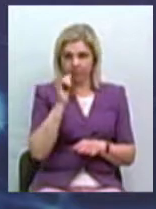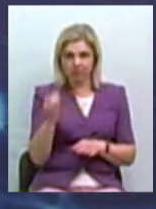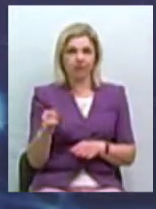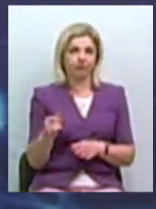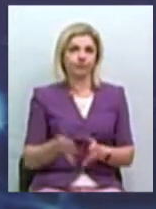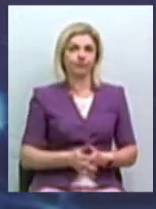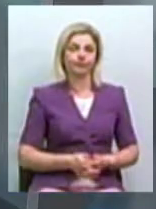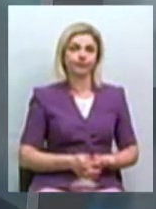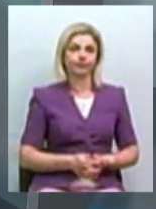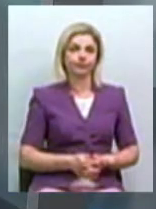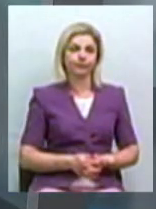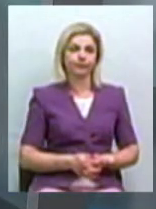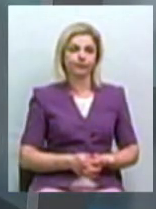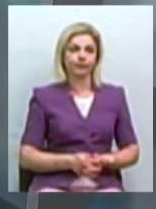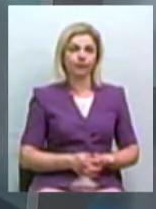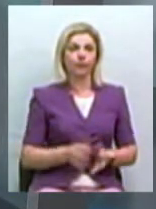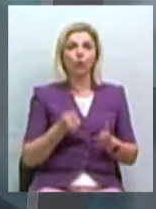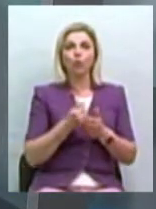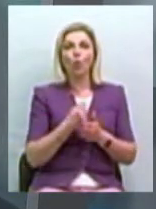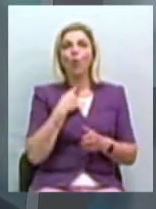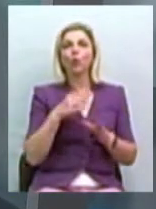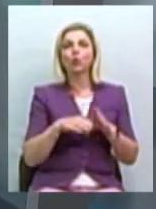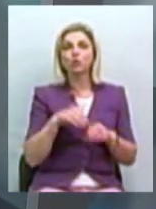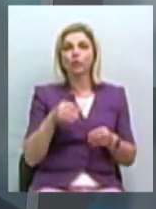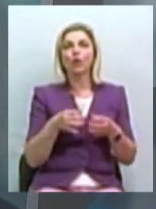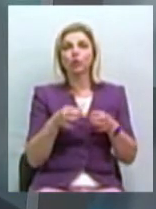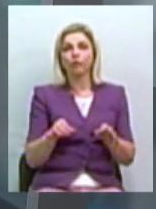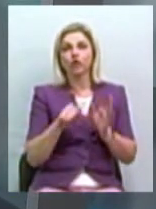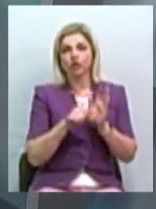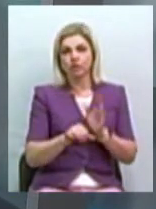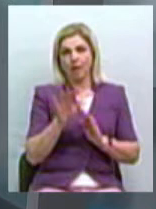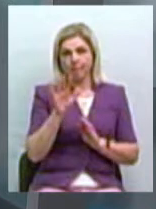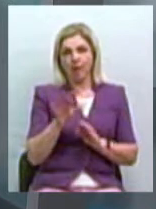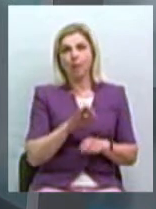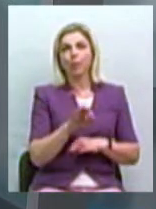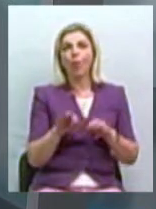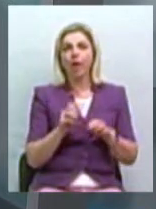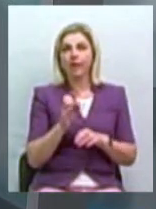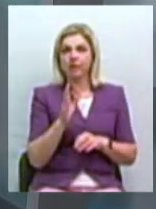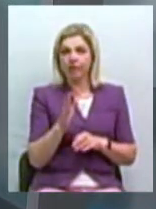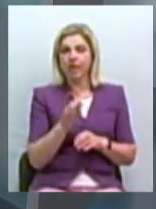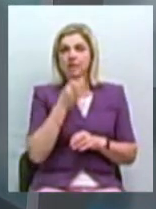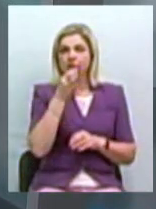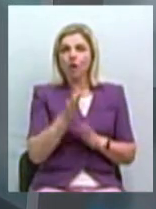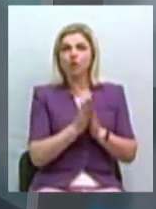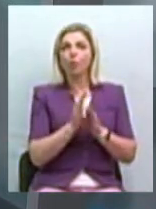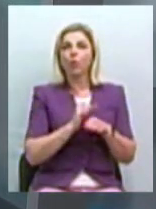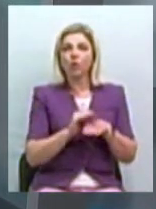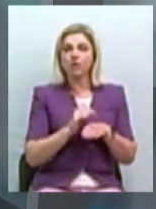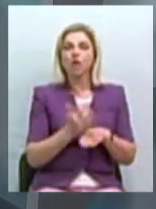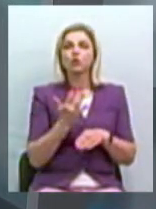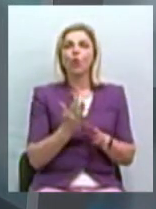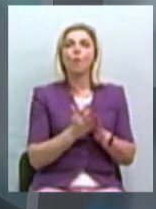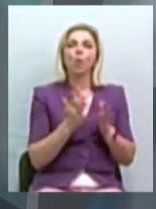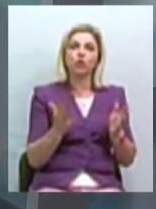висновок. Отже, до голосування допущені 65 проєктів. Скажіть, будь ласка, скільки з них великих,